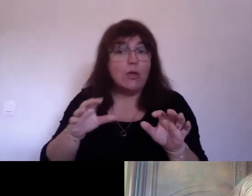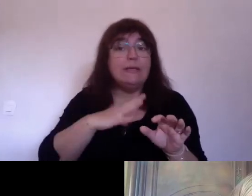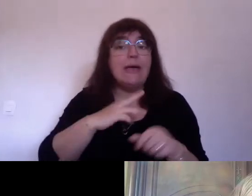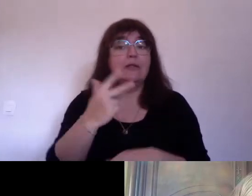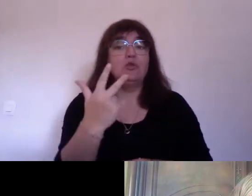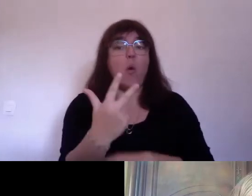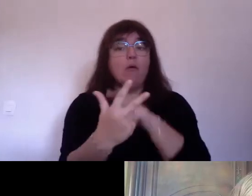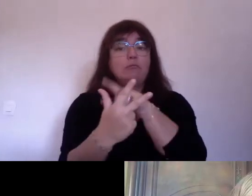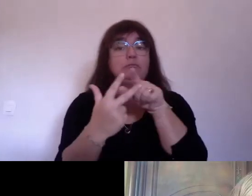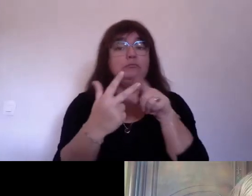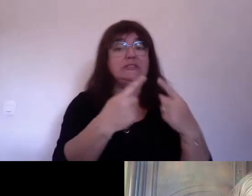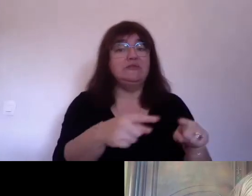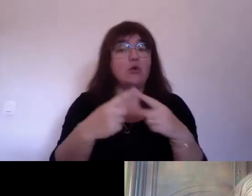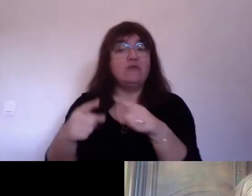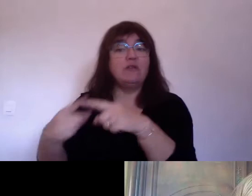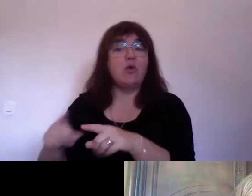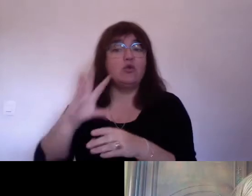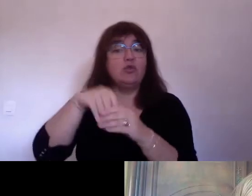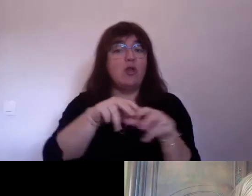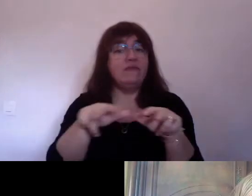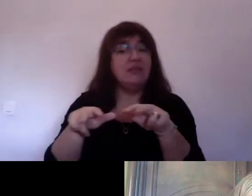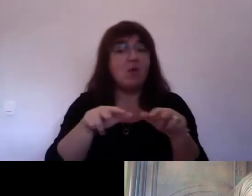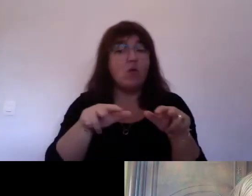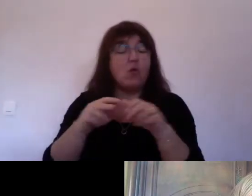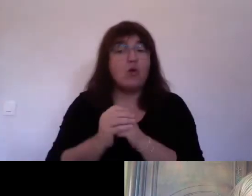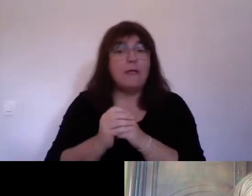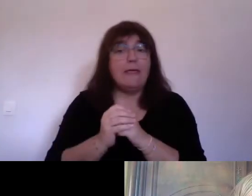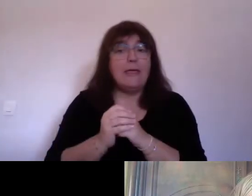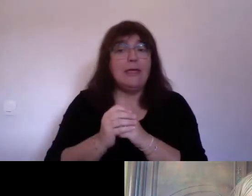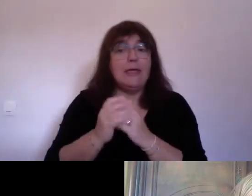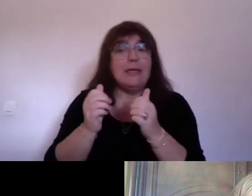3 audios. Et petit à petit, on fait émerger collectivement